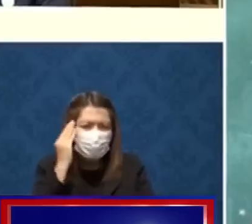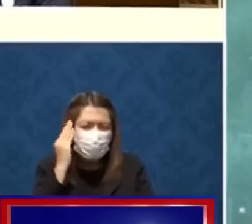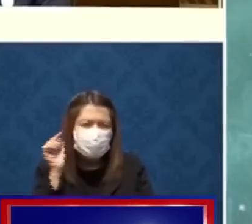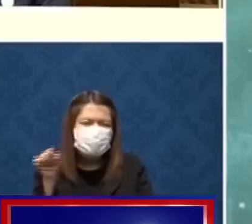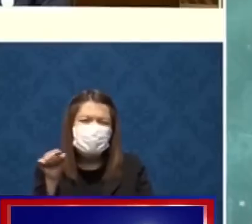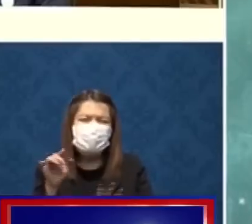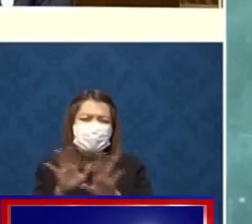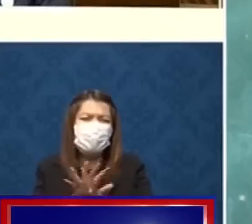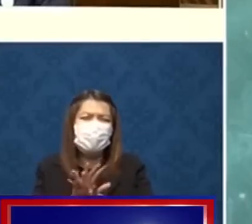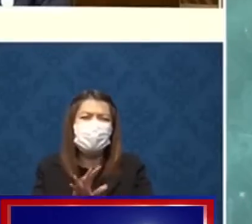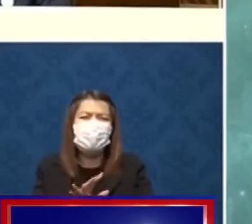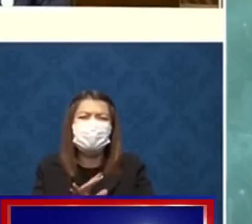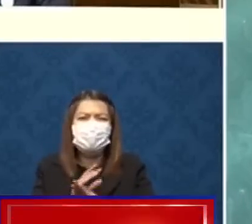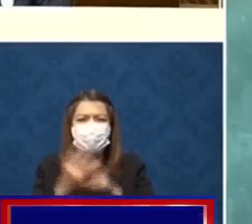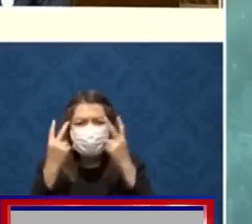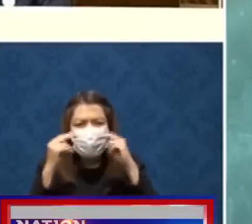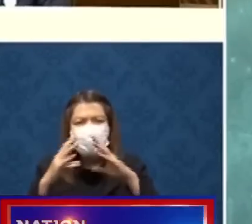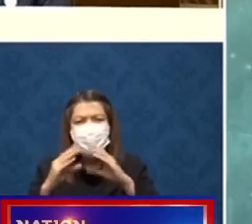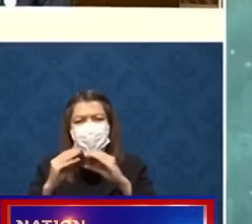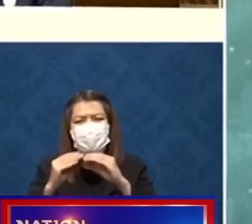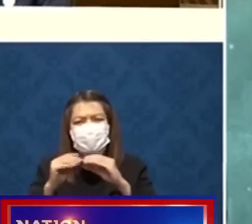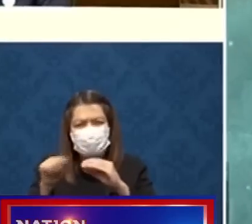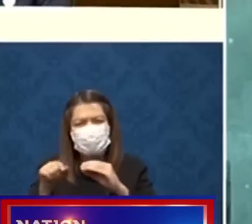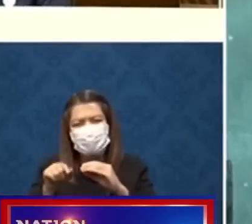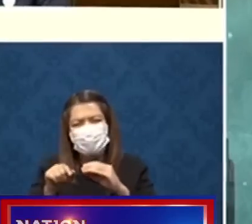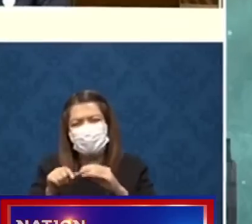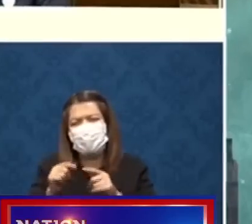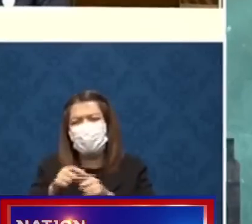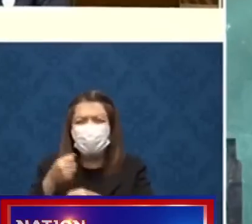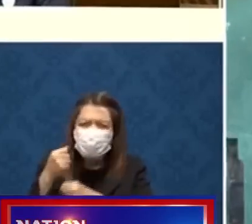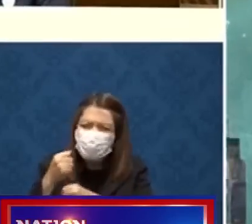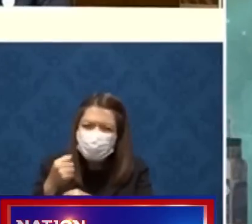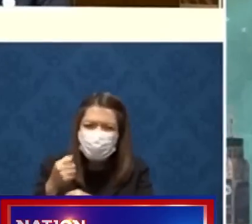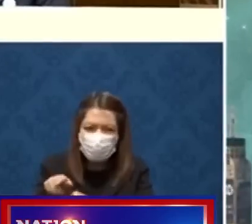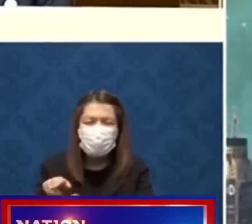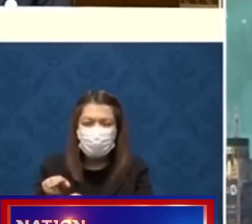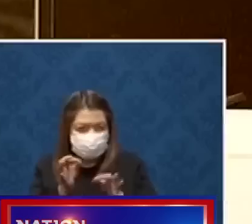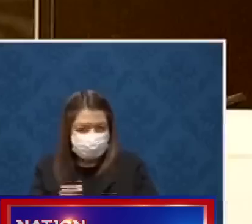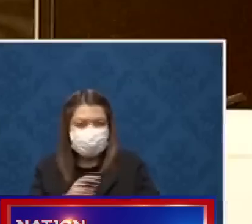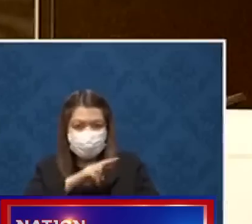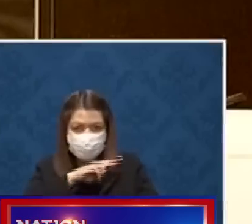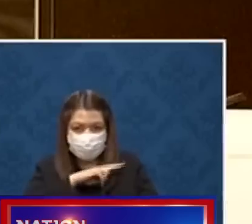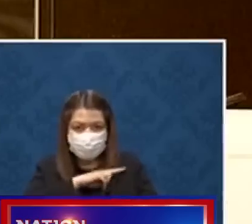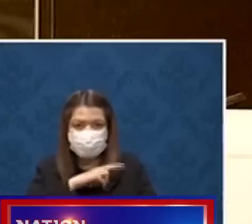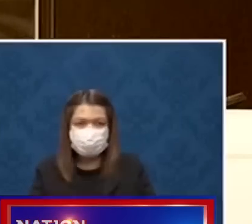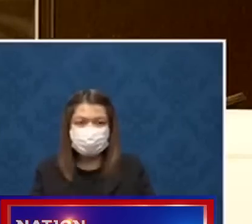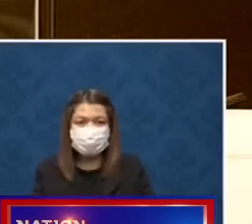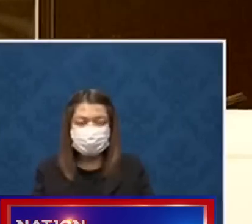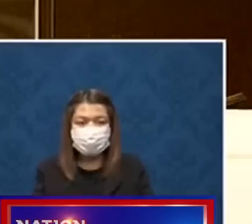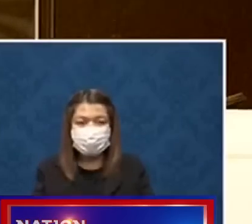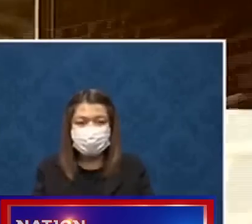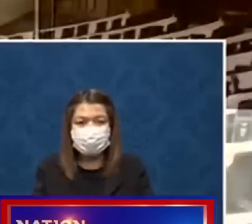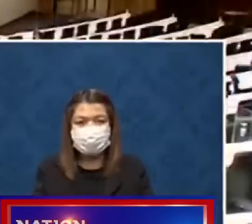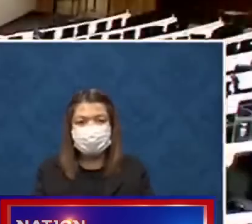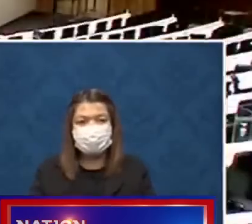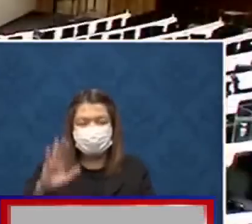ที่นายกประชุมเอเปกครับท่านพวกนี้อยู่เบื้องหลังในการชุมนุมด้วยครับ ท่านประธานคะดิฉันถูกพาดพิ